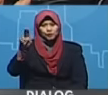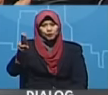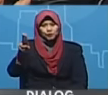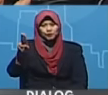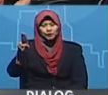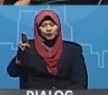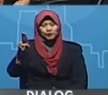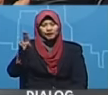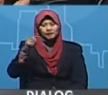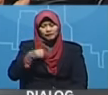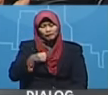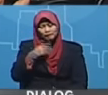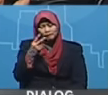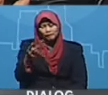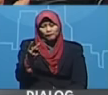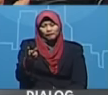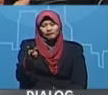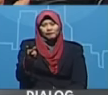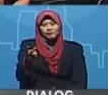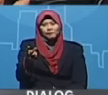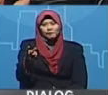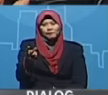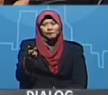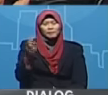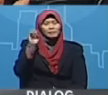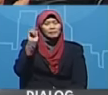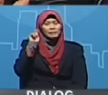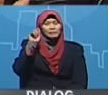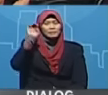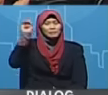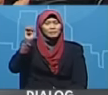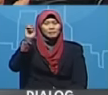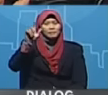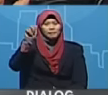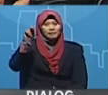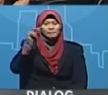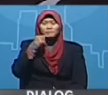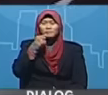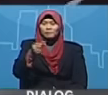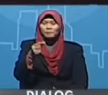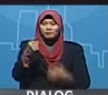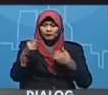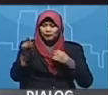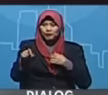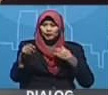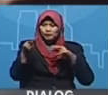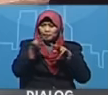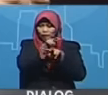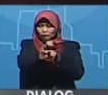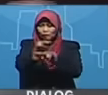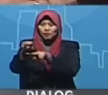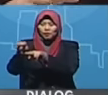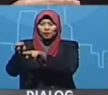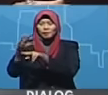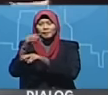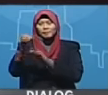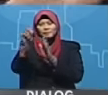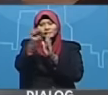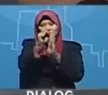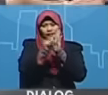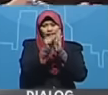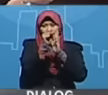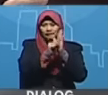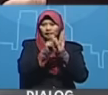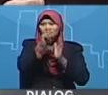lalu seperti mana juga dinyatakan oleh Encik Alan, akan memantau dan akan juga melihat memperkenalkan syarat-syarat yang lebih ketat termasuk